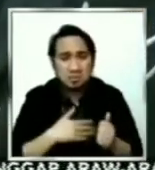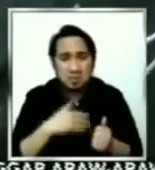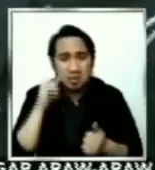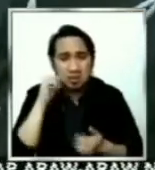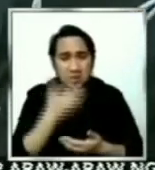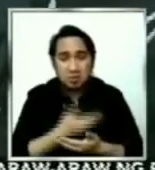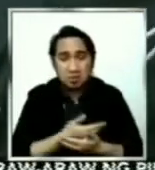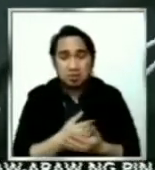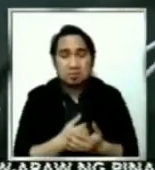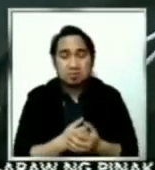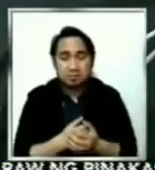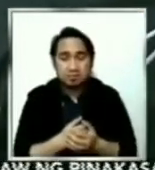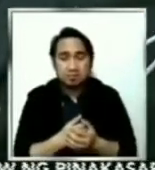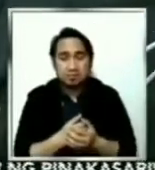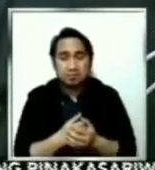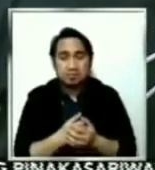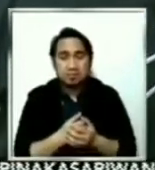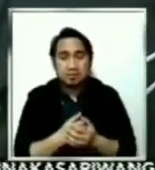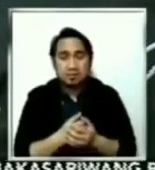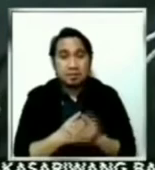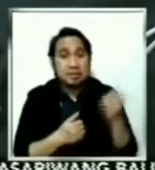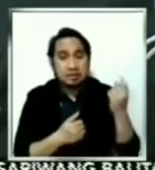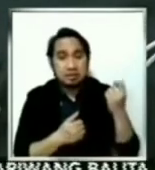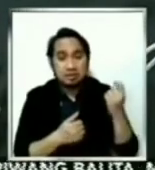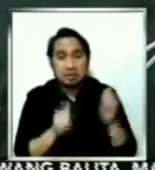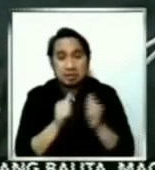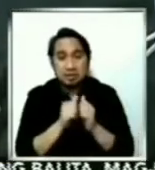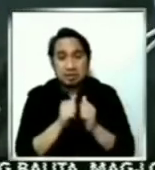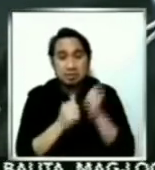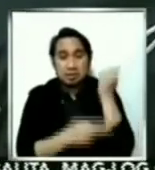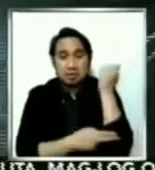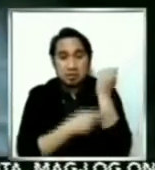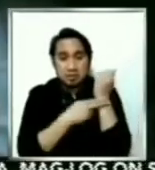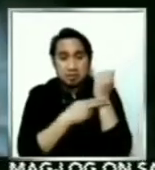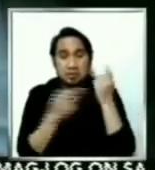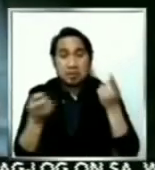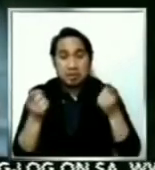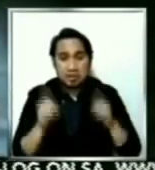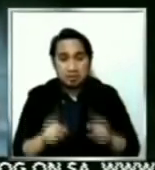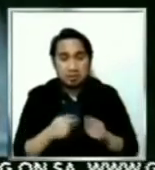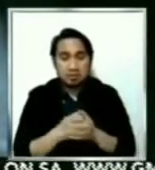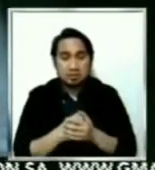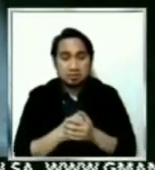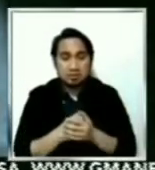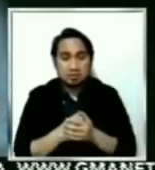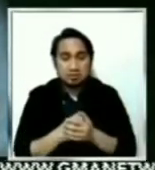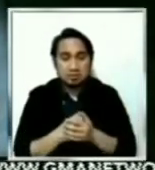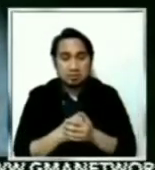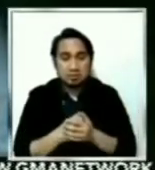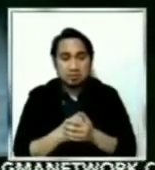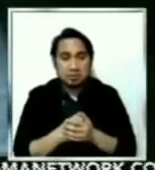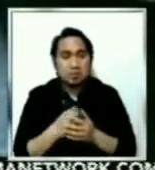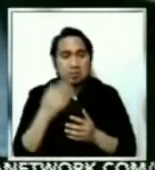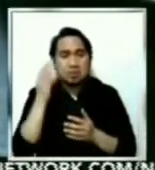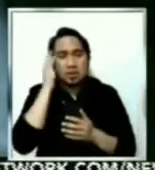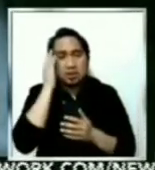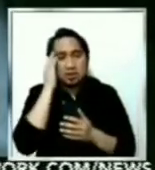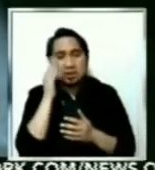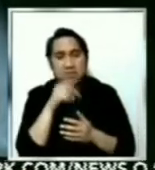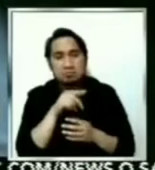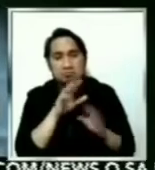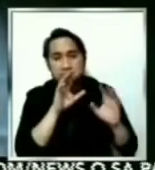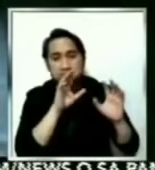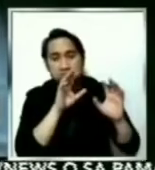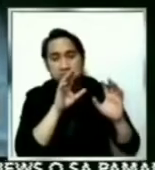11 katao ang nakasama umano ni Christine sa hotel ng magganap ang krimen. Kilala na ito ng pulisya at nakatakdang kasuhan ng Makati